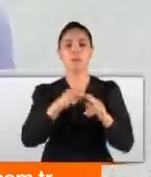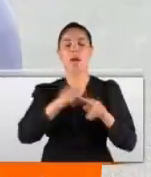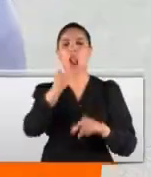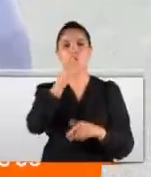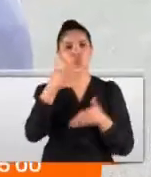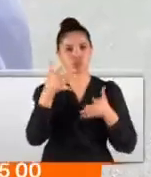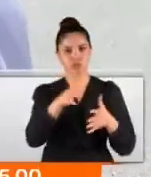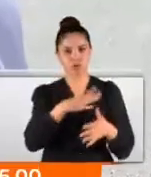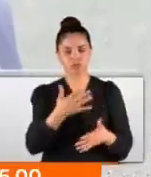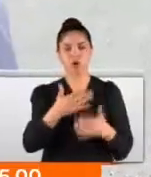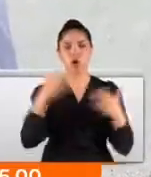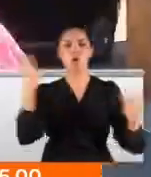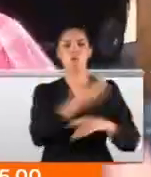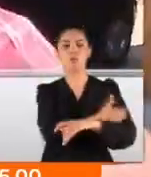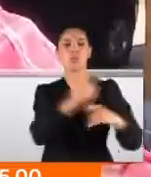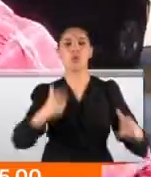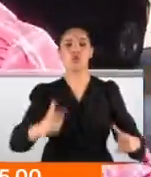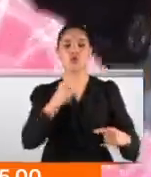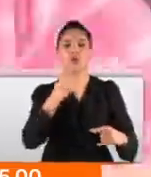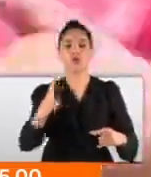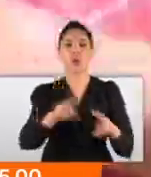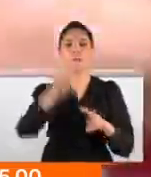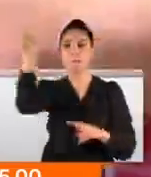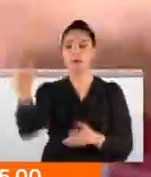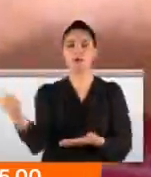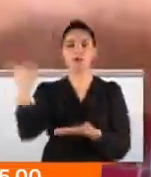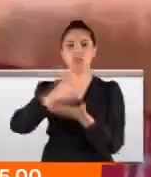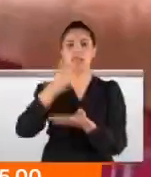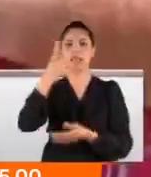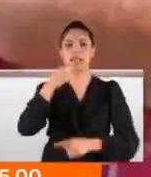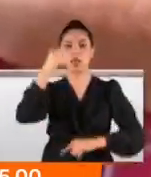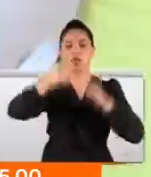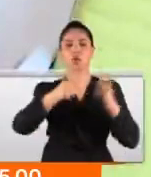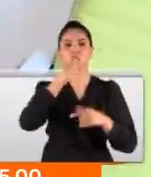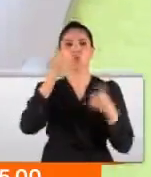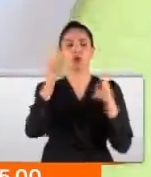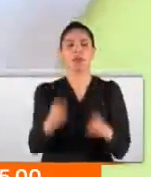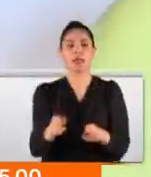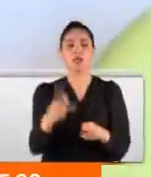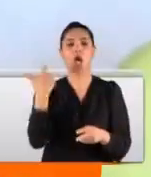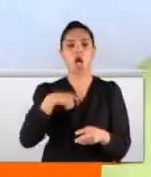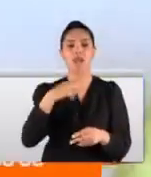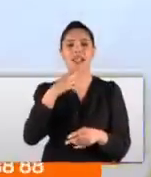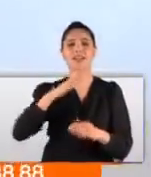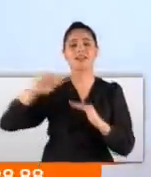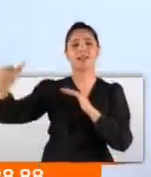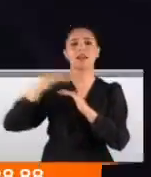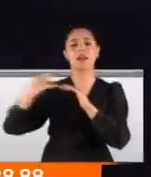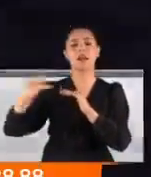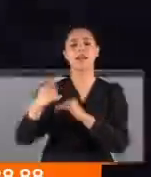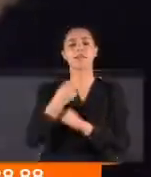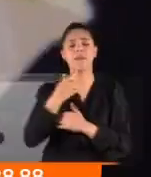akıyor. Büyükşehir'den Mahsul Yavaş geldikten sonra iki dönemdir sular kesiliyor. Özellikle kadınlar isyanda.